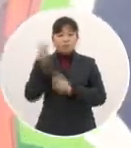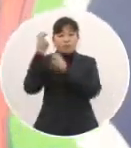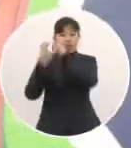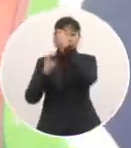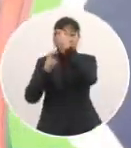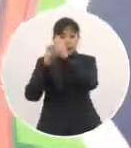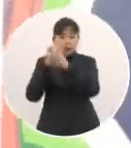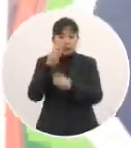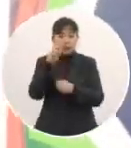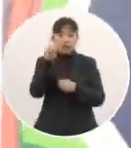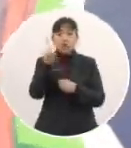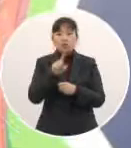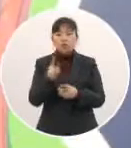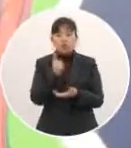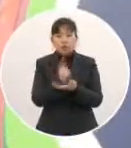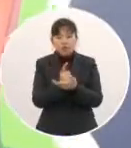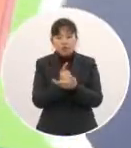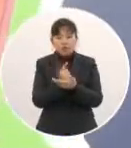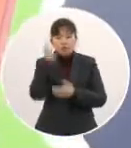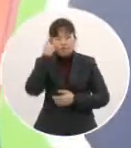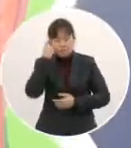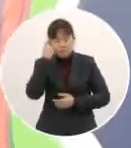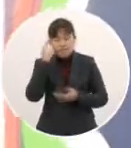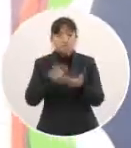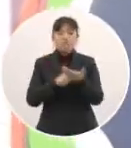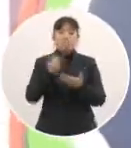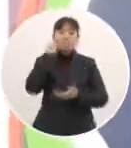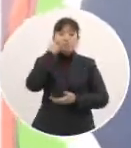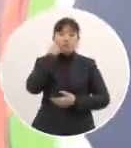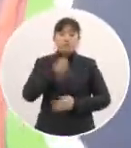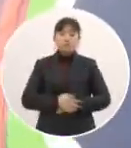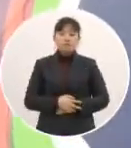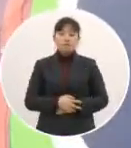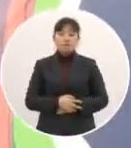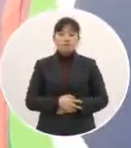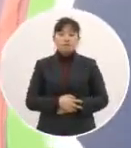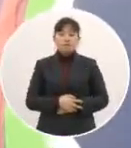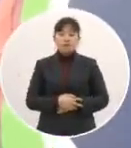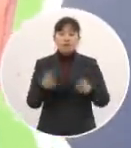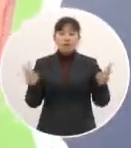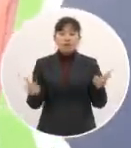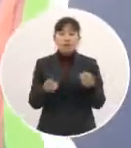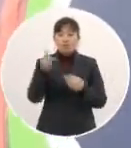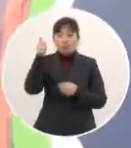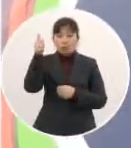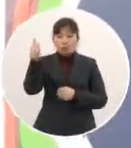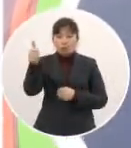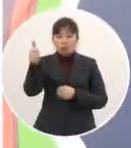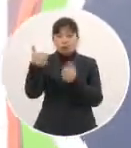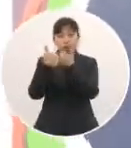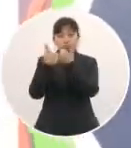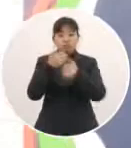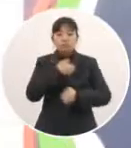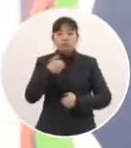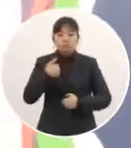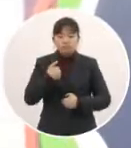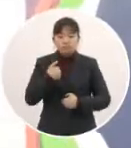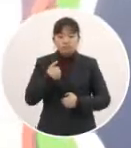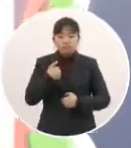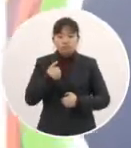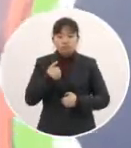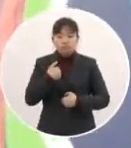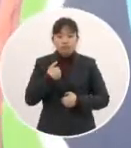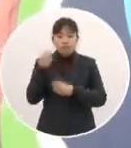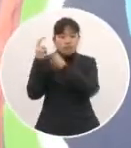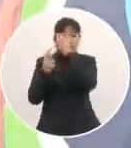悩みって一人で抱えていてもなかなか解決しないし、専門家に相談できたり、同じ境遇の女性と